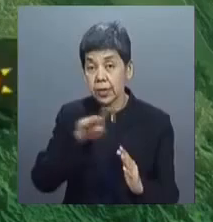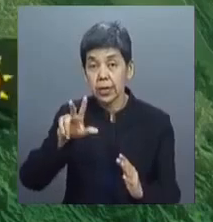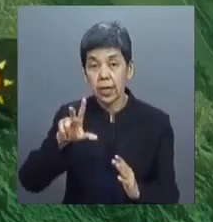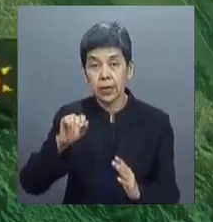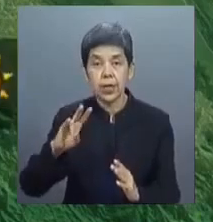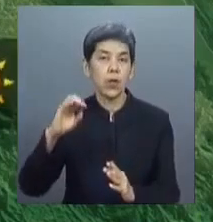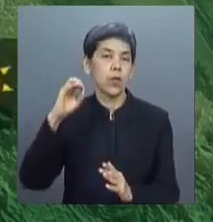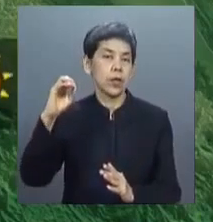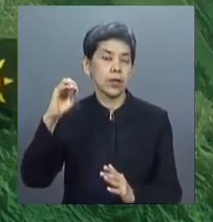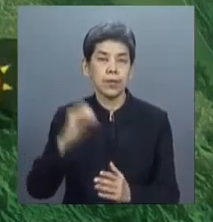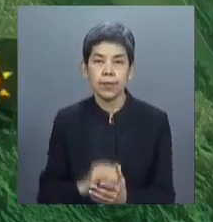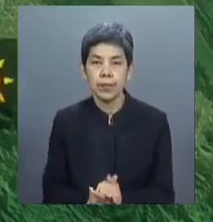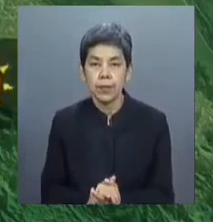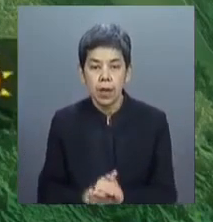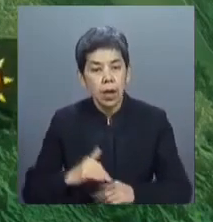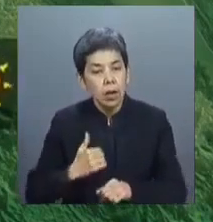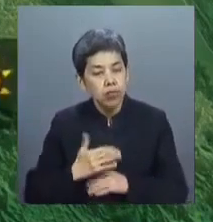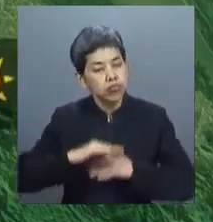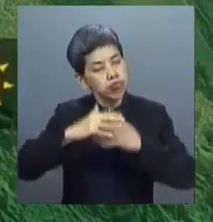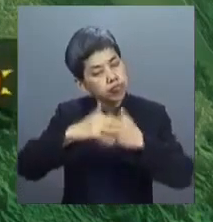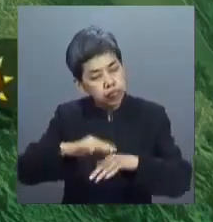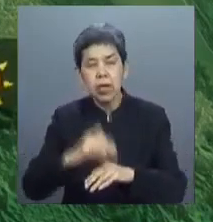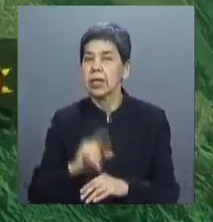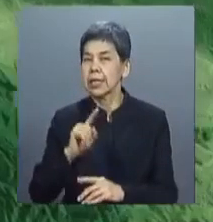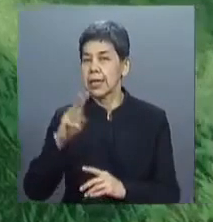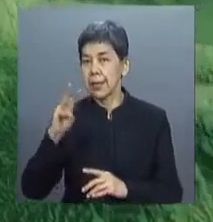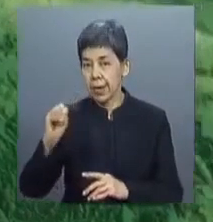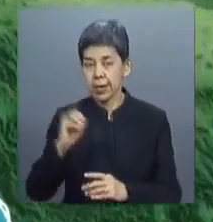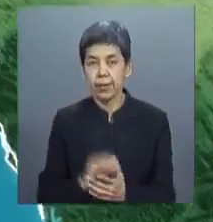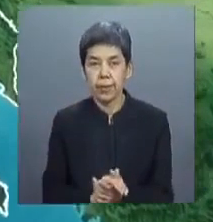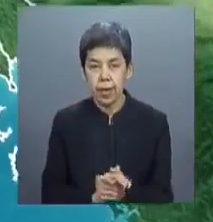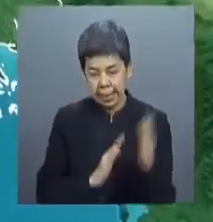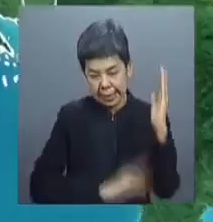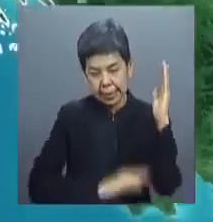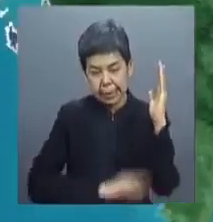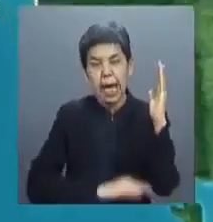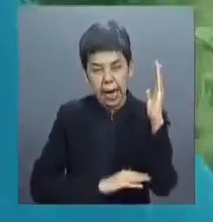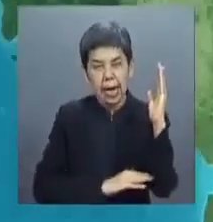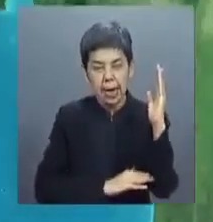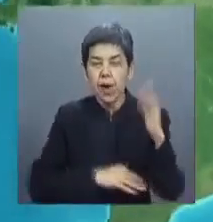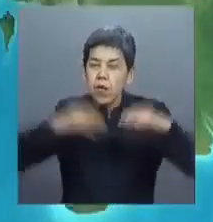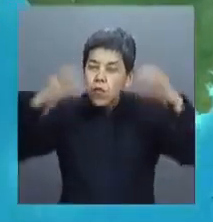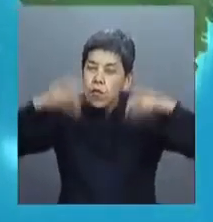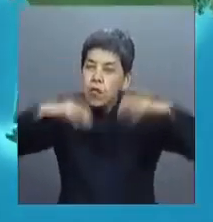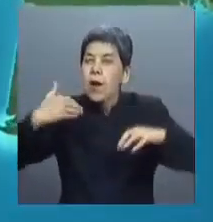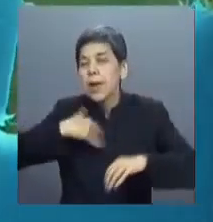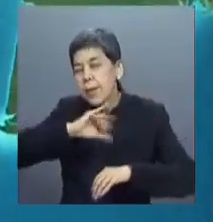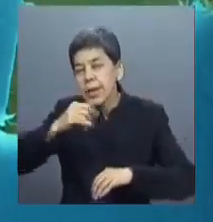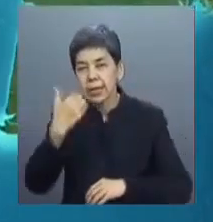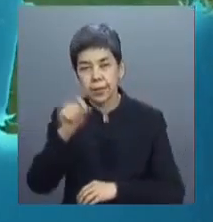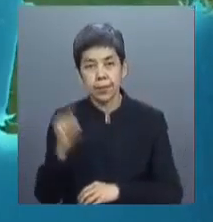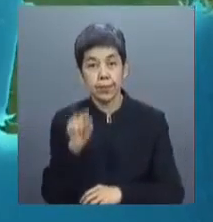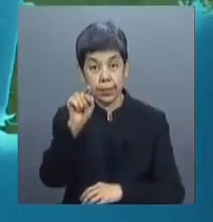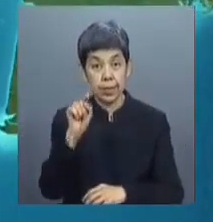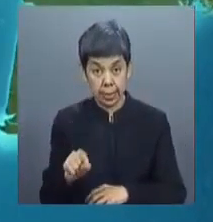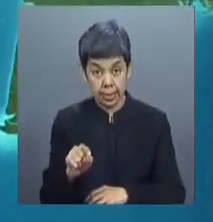24-37 องศาเซลเซียสทะเลมีคลื่นสูงประมาณ1เมตรภาคใต้มีเมฆเป็นบางส่วนกับมีฝนฟ้าคะนองบางแห่ง 10% ของพื้น